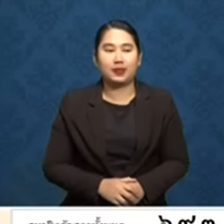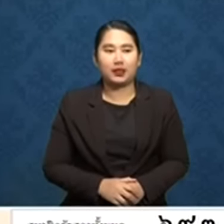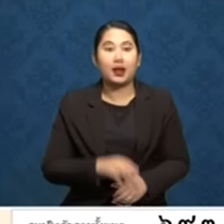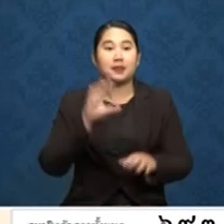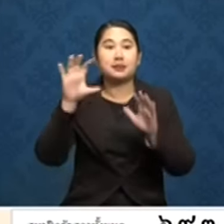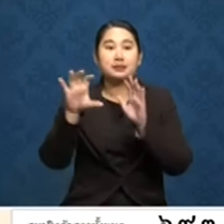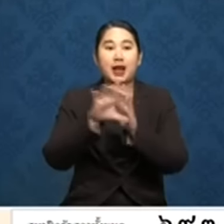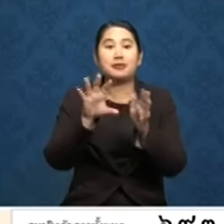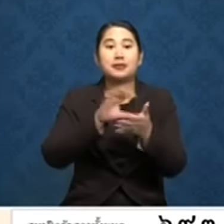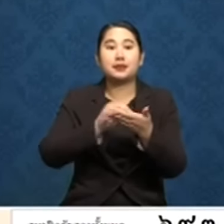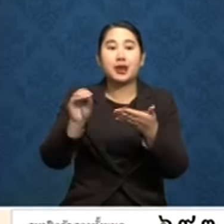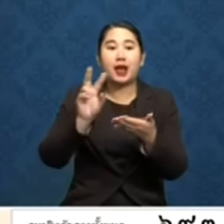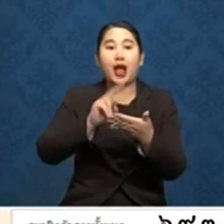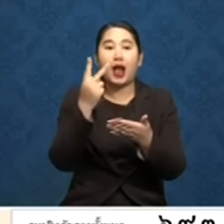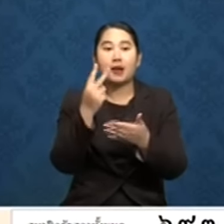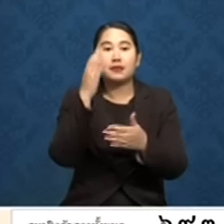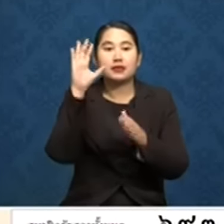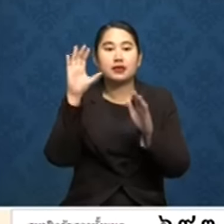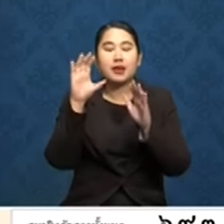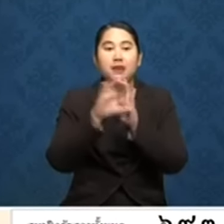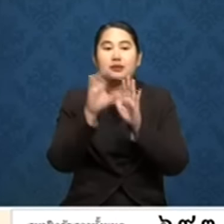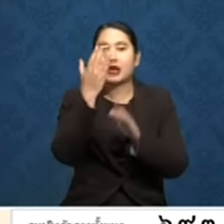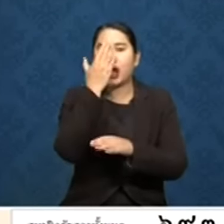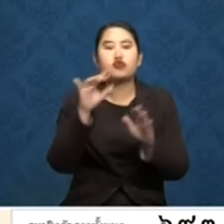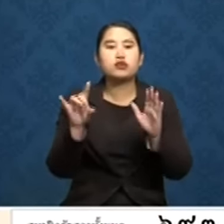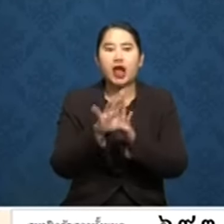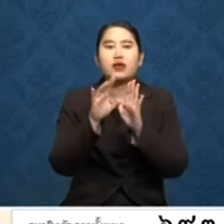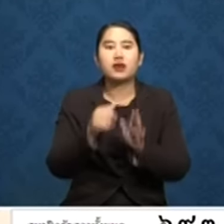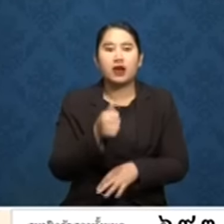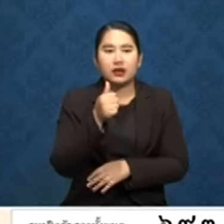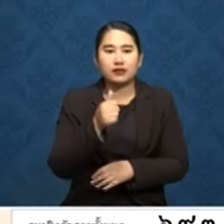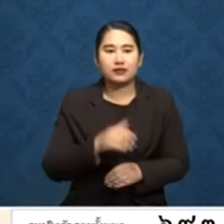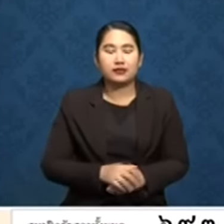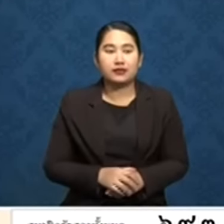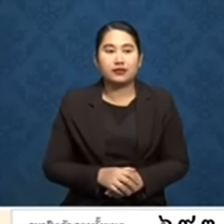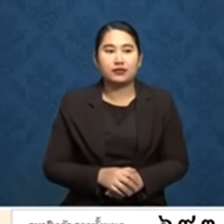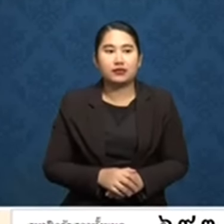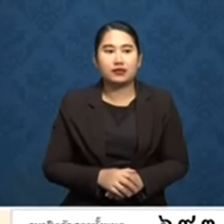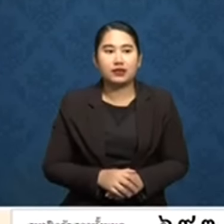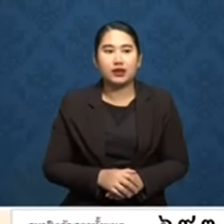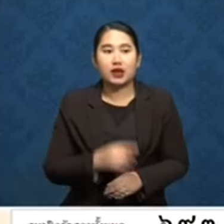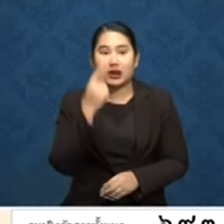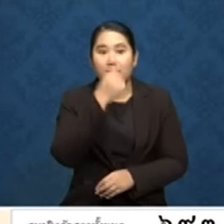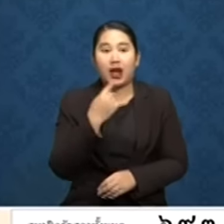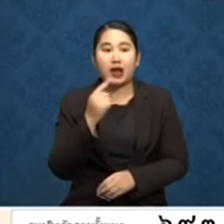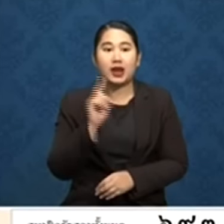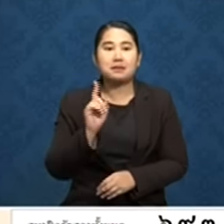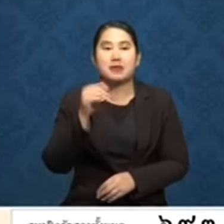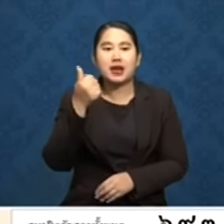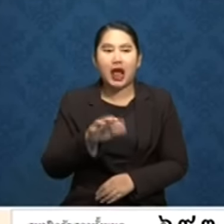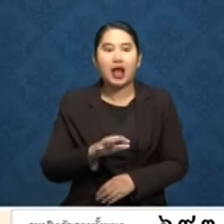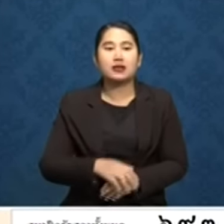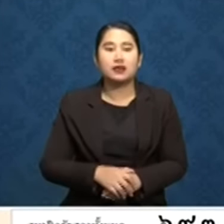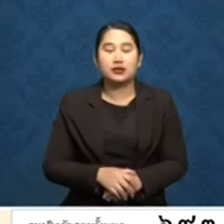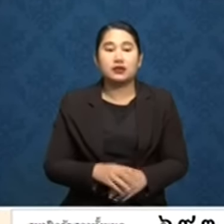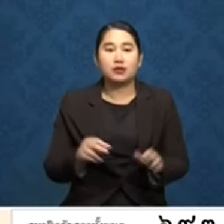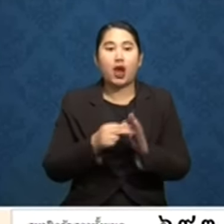พนั้นสลับไปเป็นหน้าสุดท้ายเลยก็ได้ครับไม่เป็นไรครับ ครับไม่ใช่หน้าสุดท้ายหน้าไหนก็ไม่ได้เพราะว่าเป็นบุคคลภายนอก